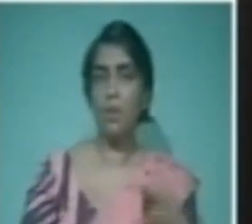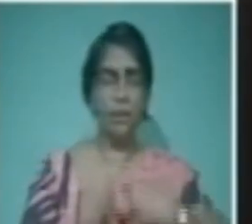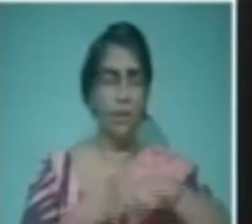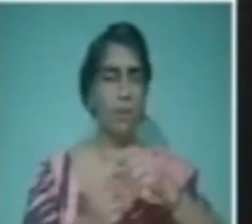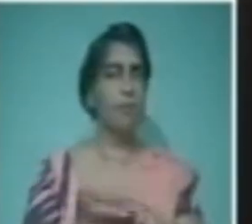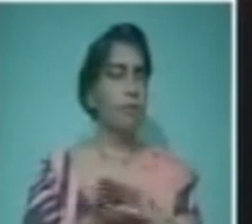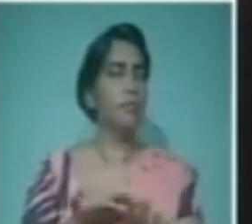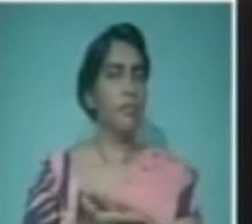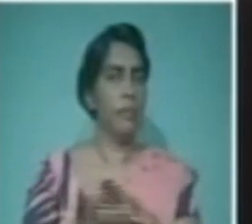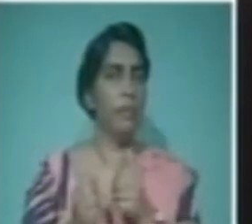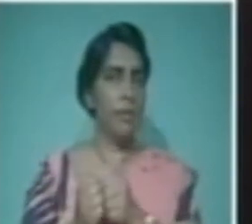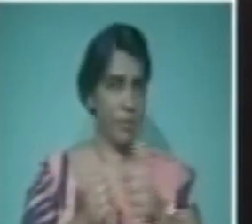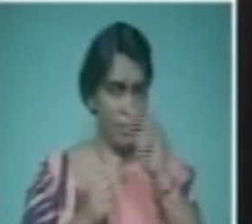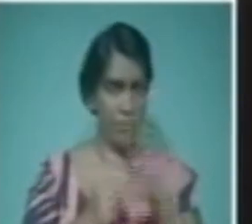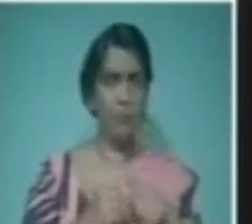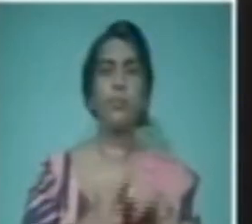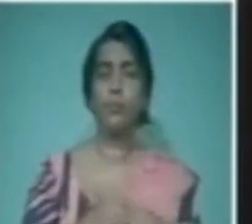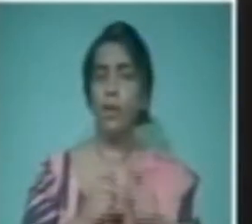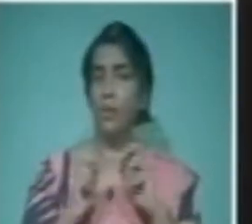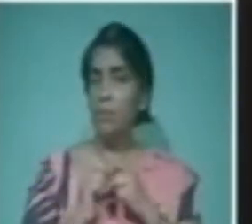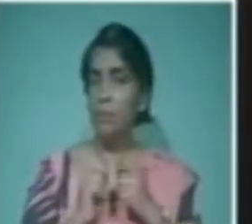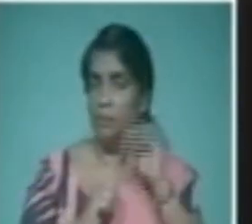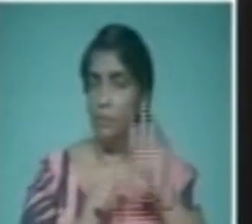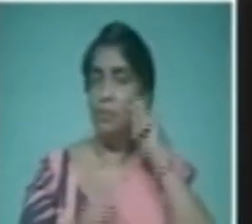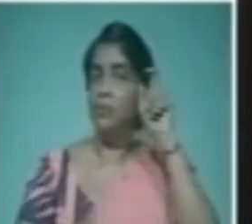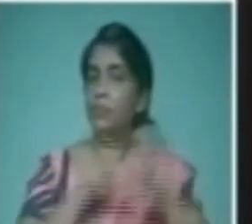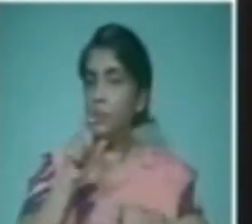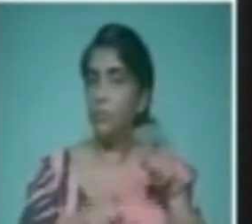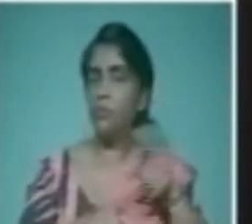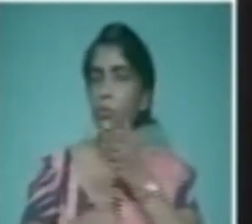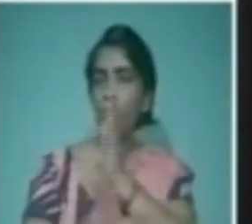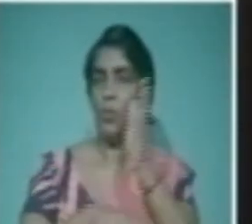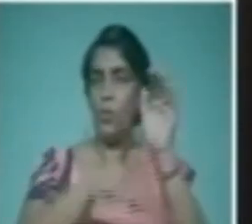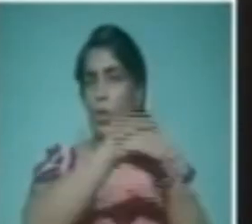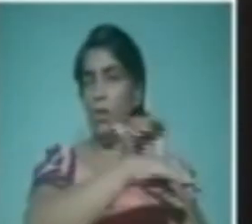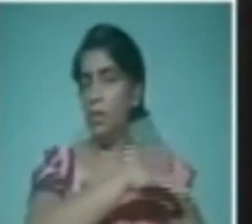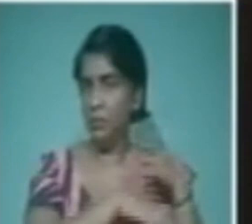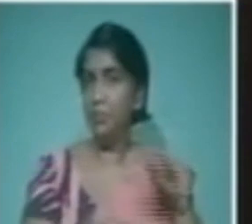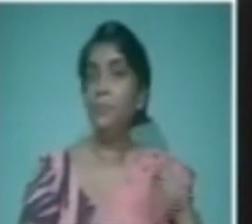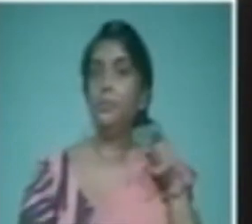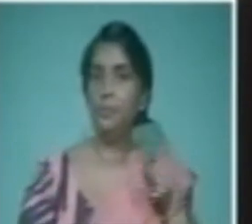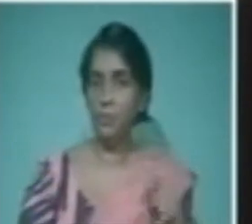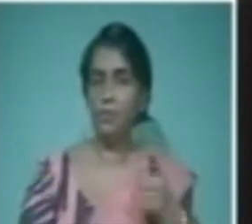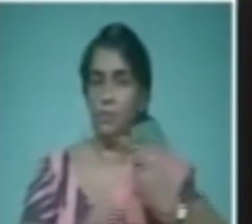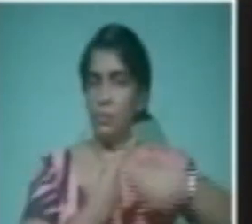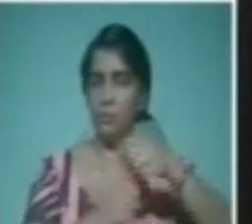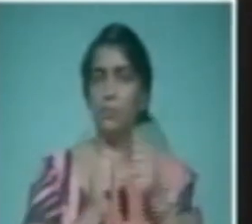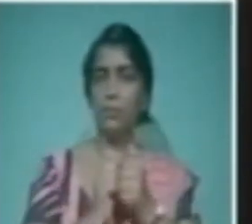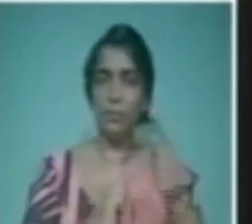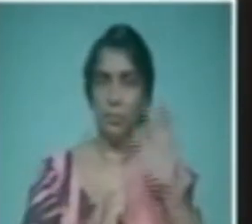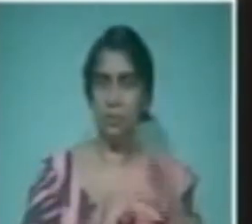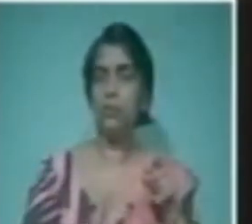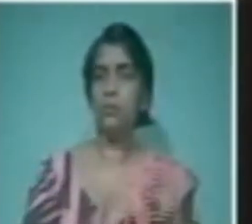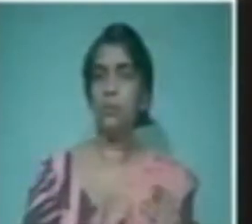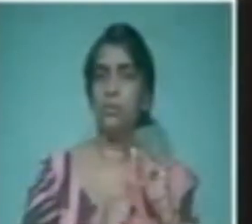රීස්ට්‍රක්චරින් ප්‍රතිව්‍යුහගත කිරීම තුළින් හානියටපත් වෙන ජන කොට්ටාස ටික හඳුනාගෙන AI වර ප්‍රතිව්‍යුහගත කිරීම තුලින්